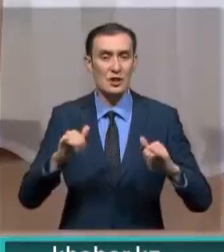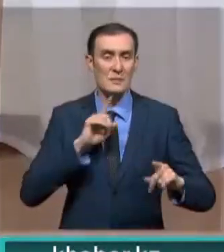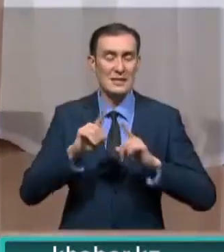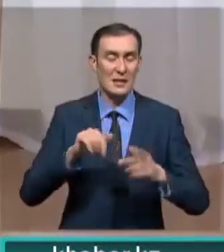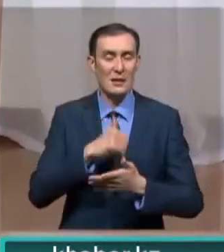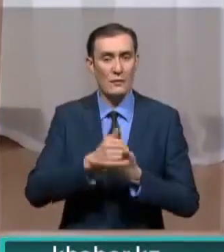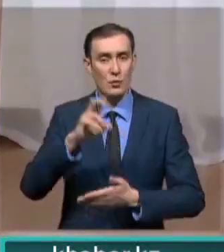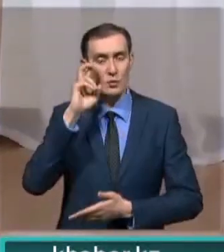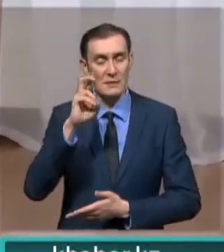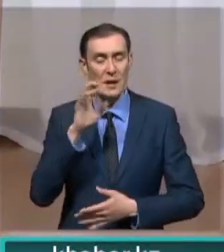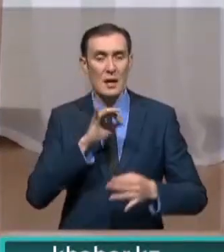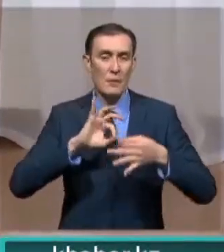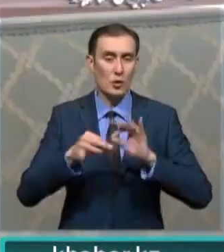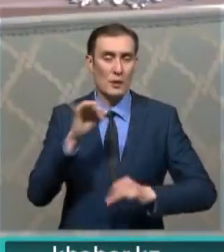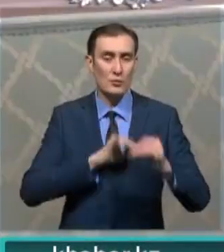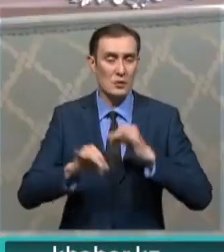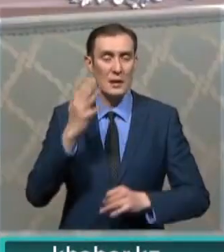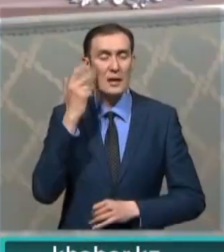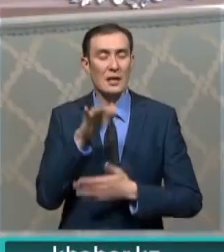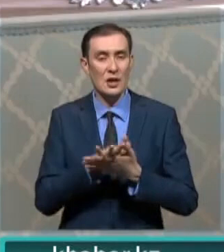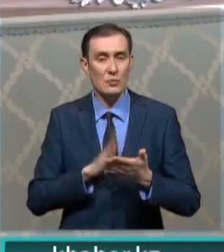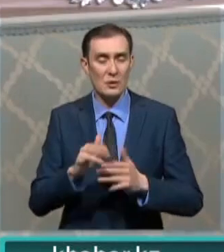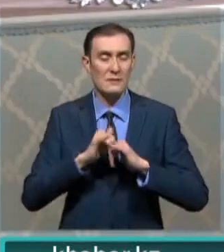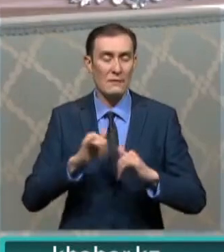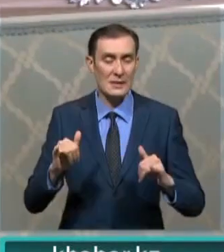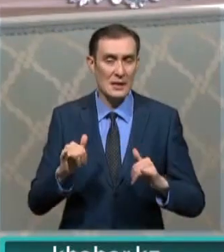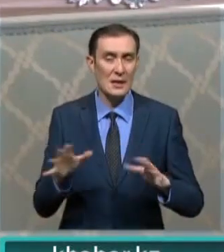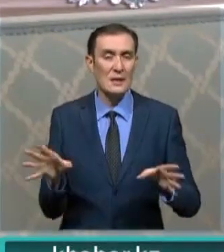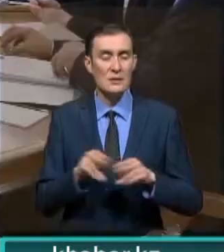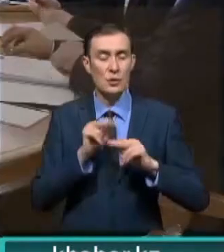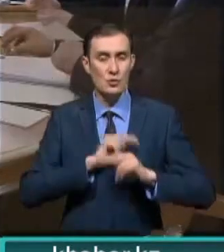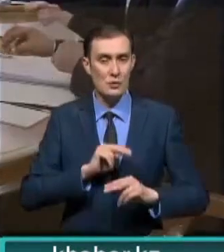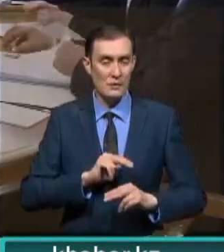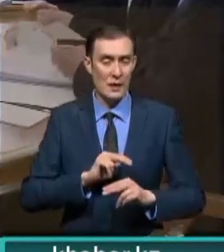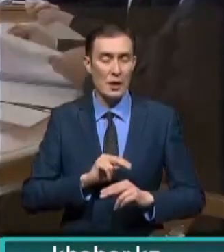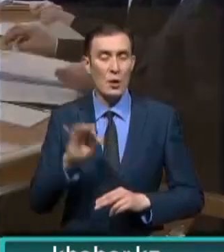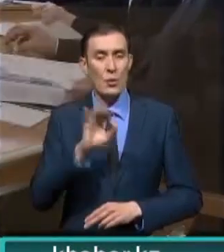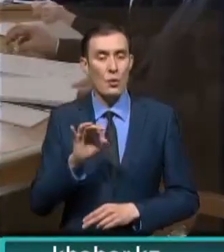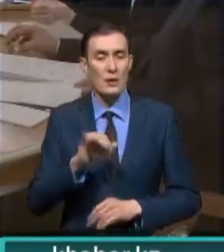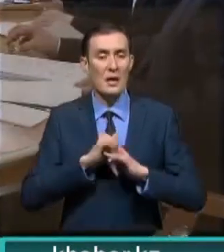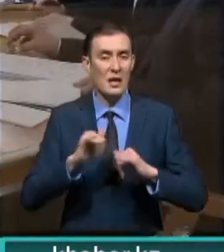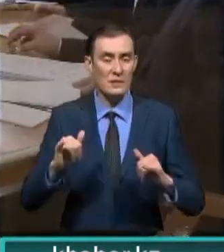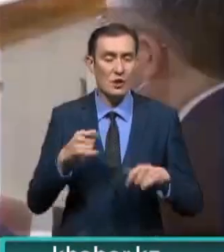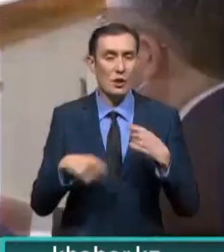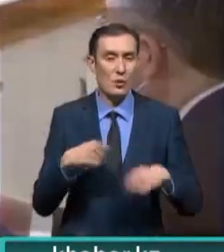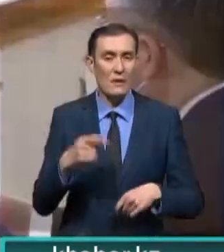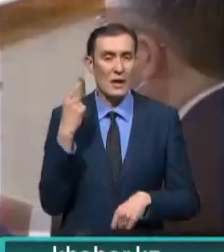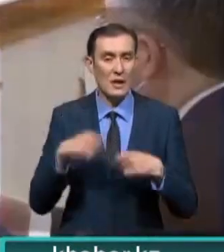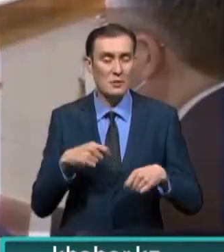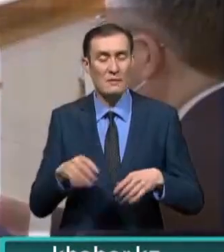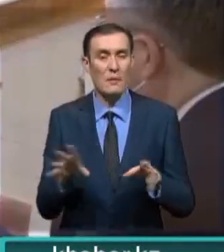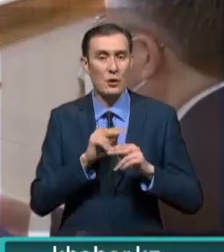заседании главы государства обстоятельно обсудили, как дальше будет развиваться стратегическое союзничество. Речь шла о наращивании